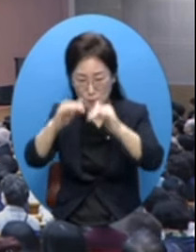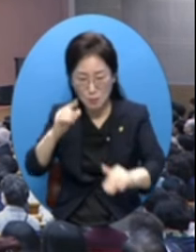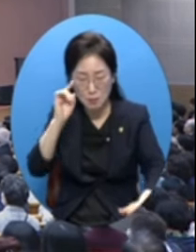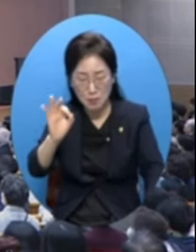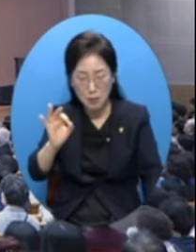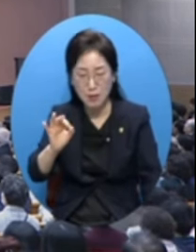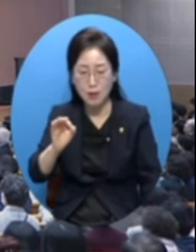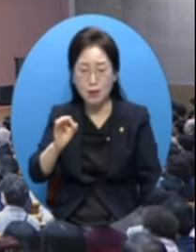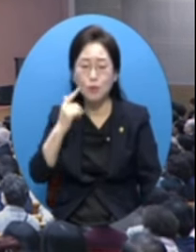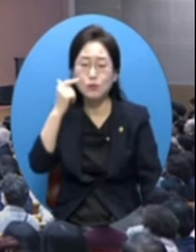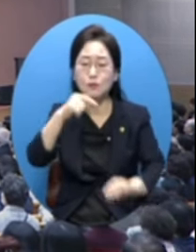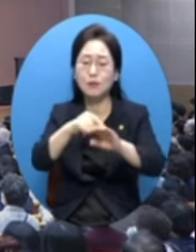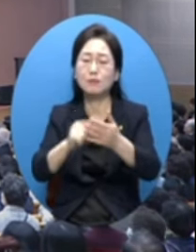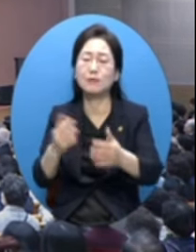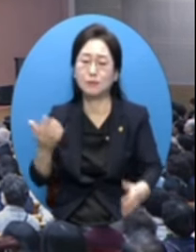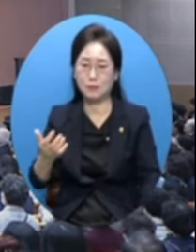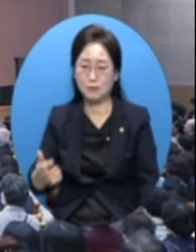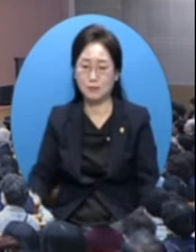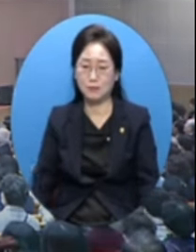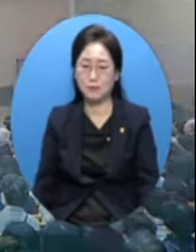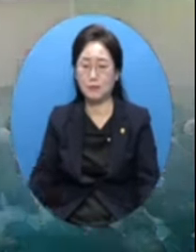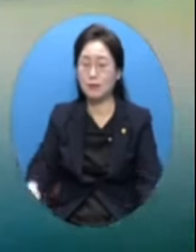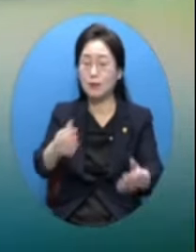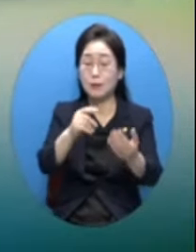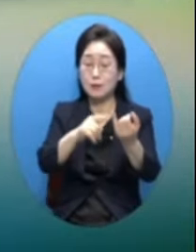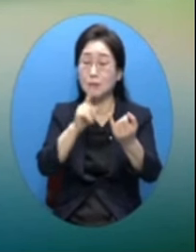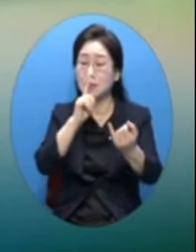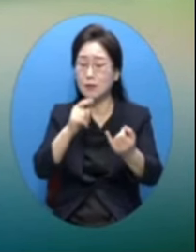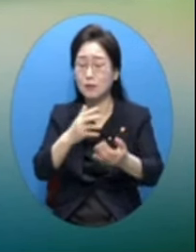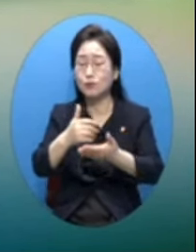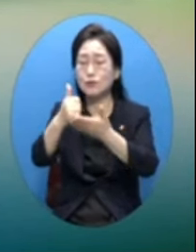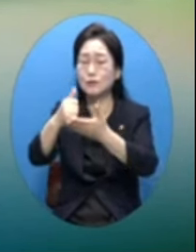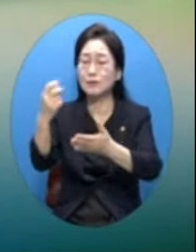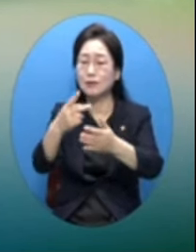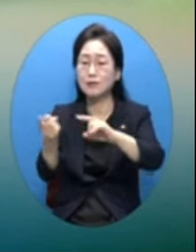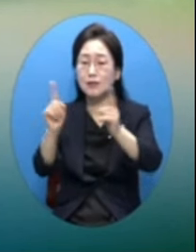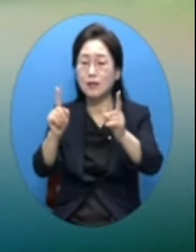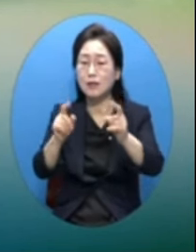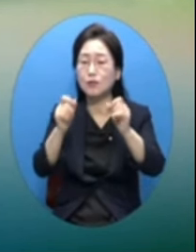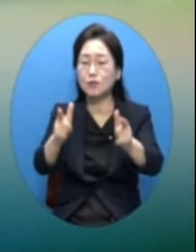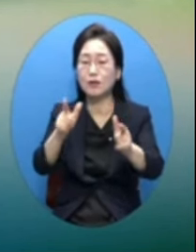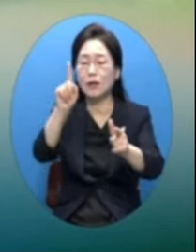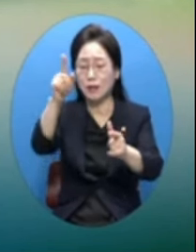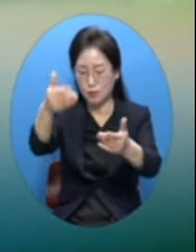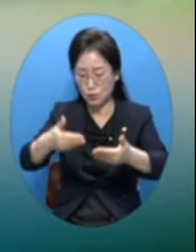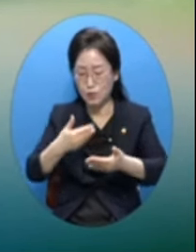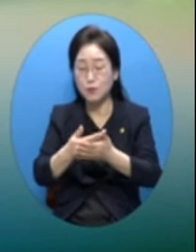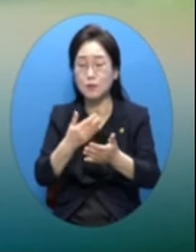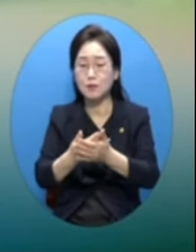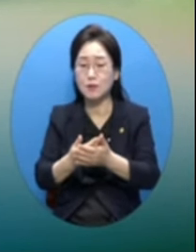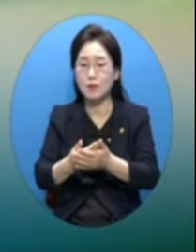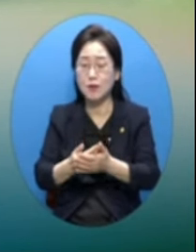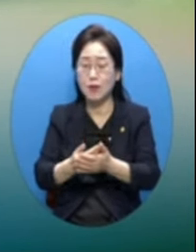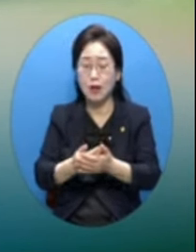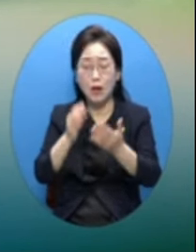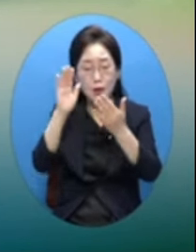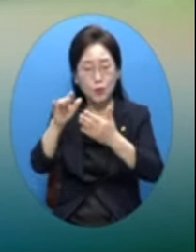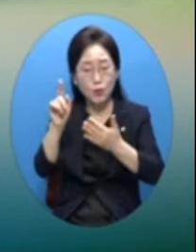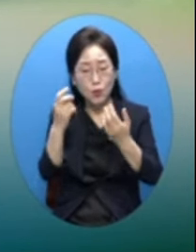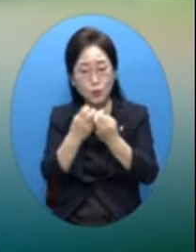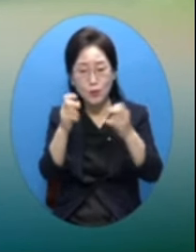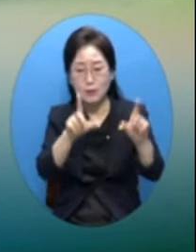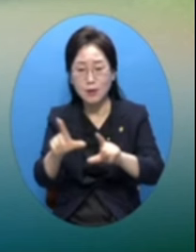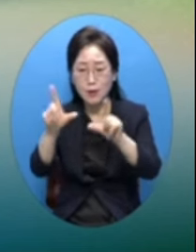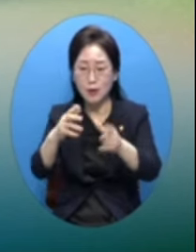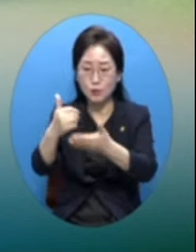했습니다. 주님, 만일 다시 살 기회를 한 번 더 주신다면 내가 어떠한 삶을 살 것인지 주님이